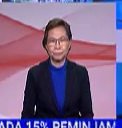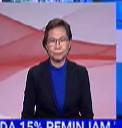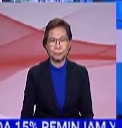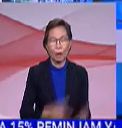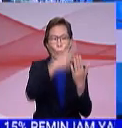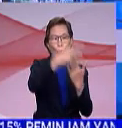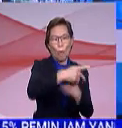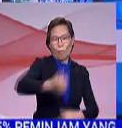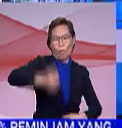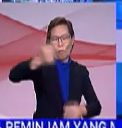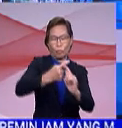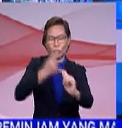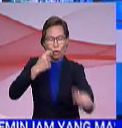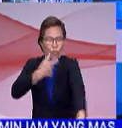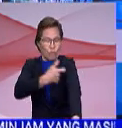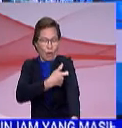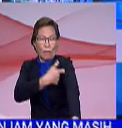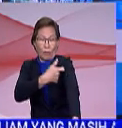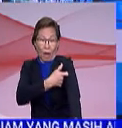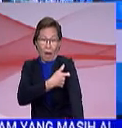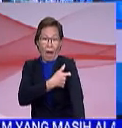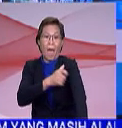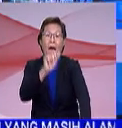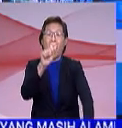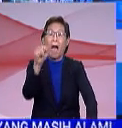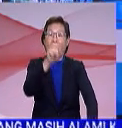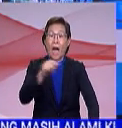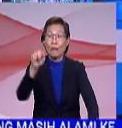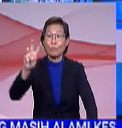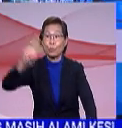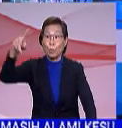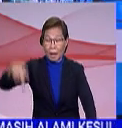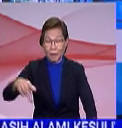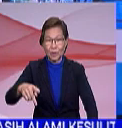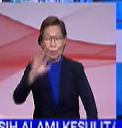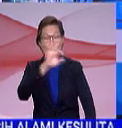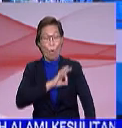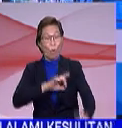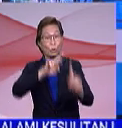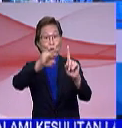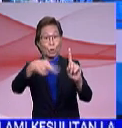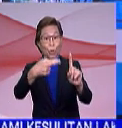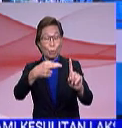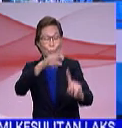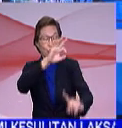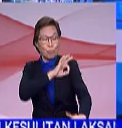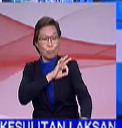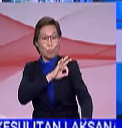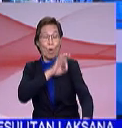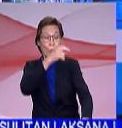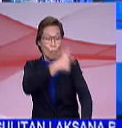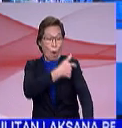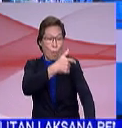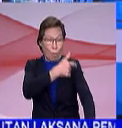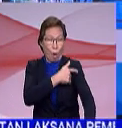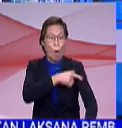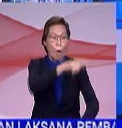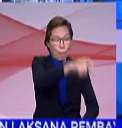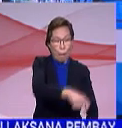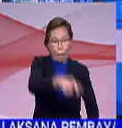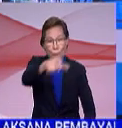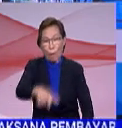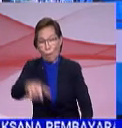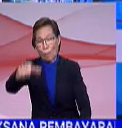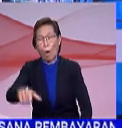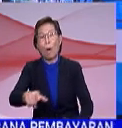Projek rintis truk vaksin MyMedic at Wilayah memanfaatkan 1,000 penerima vaksin COVID-19 terdiri daripada penduduk PPR